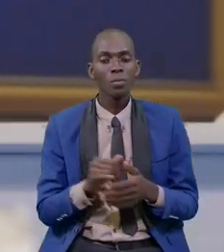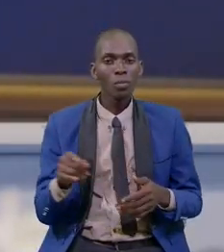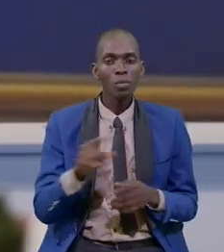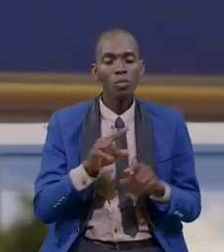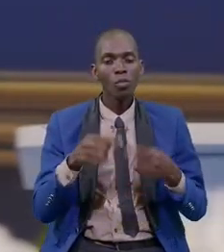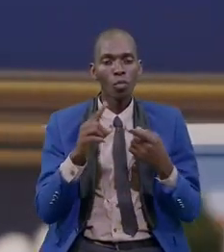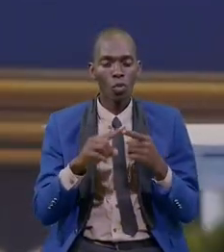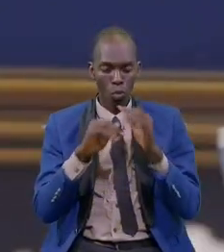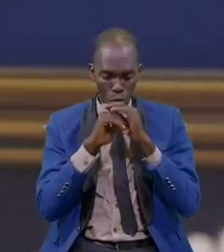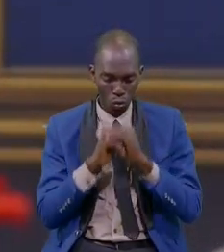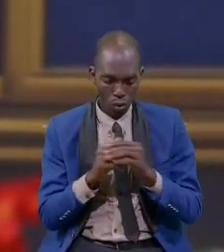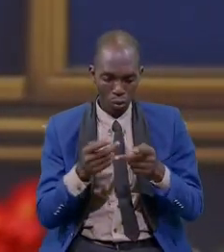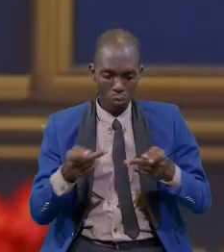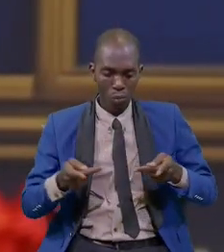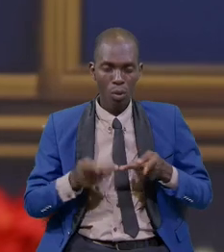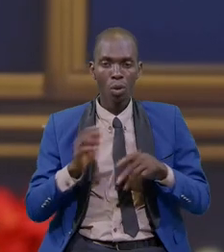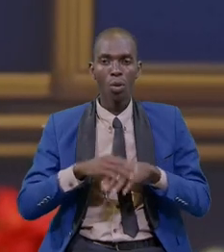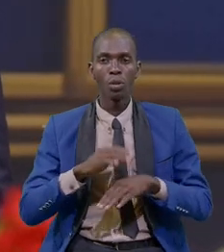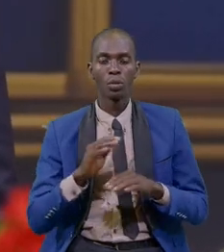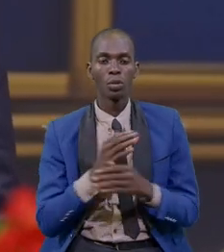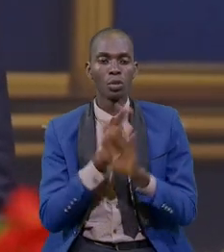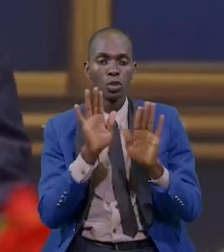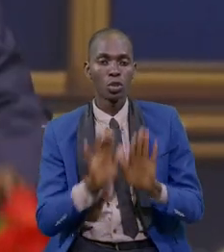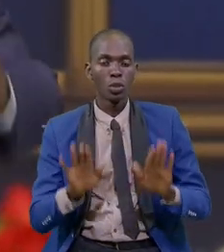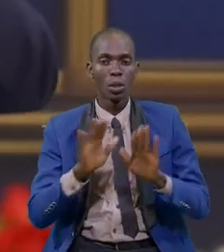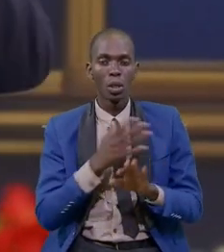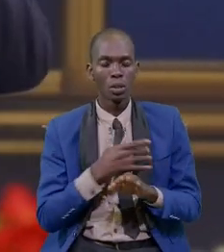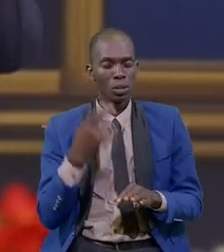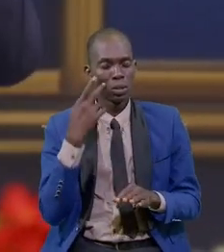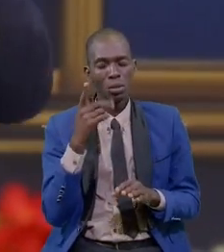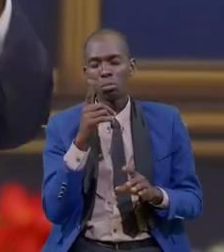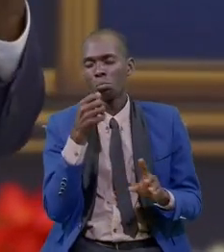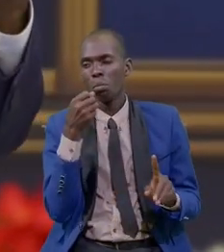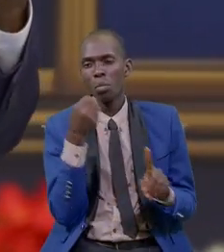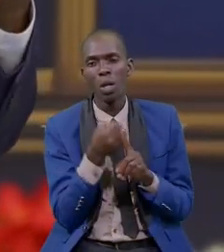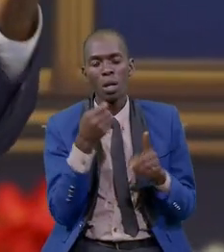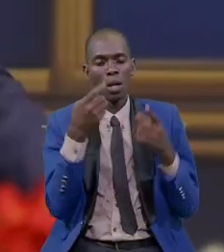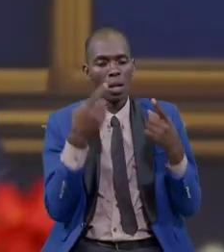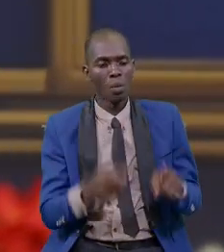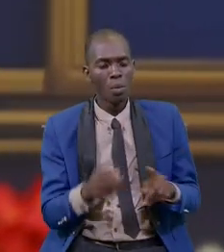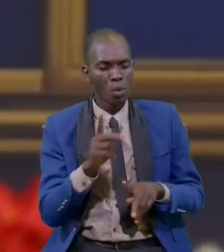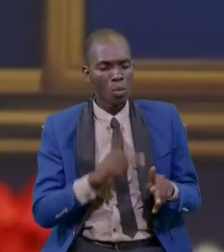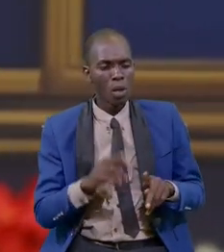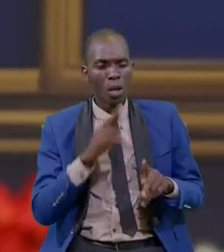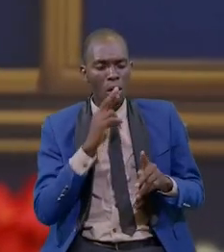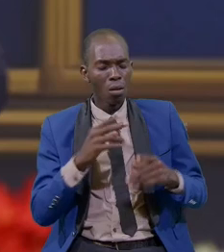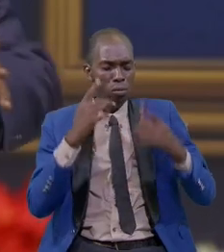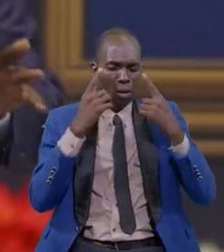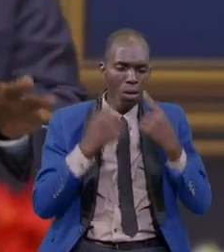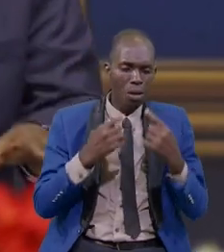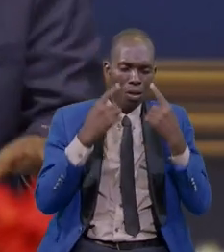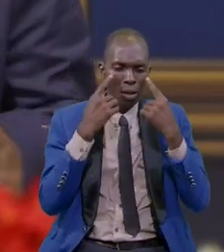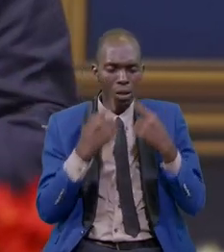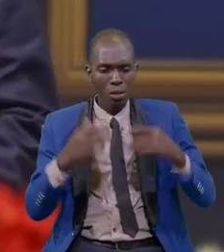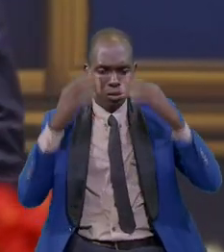endroits d'adoration les dimanches. Et un accident se produit sur le chemin. Et les gens sont en train de pleurer, mettant les mains sur les